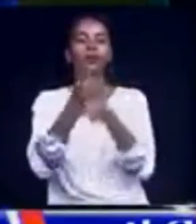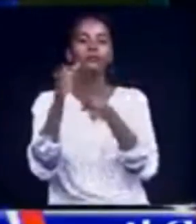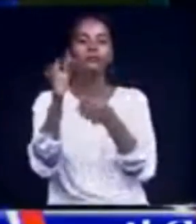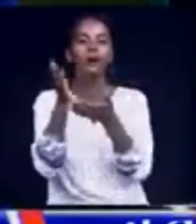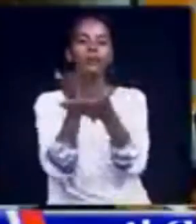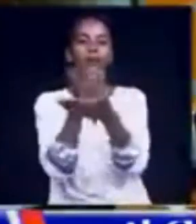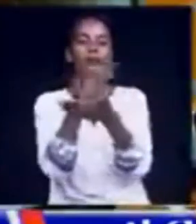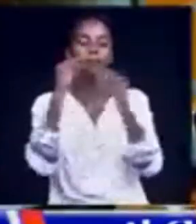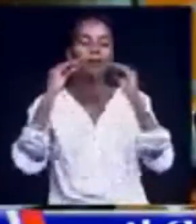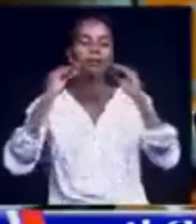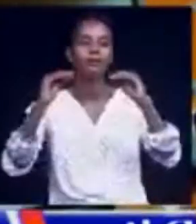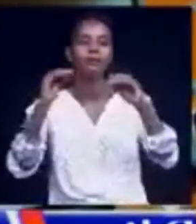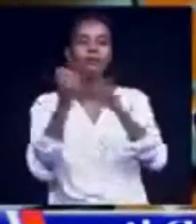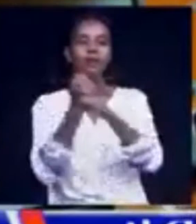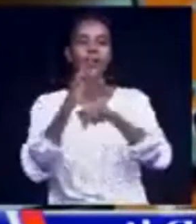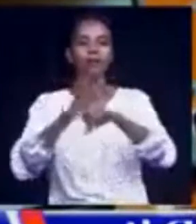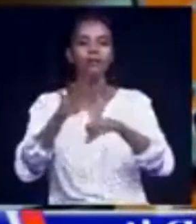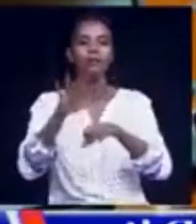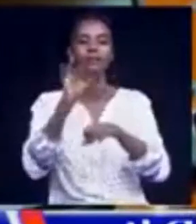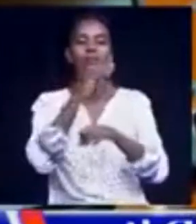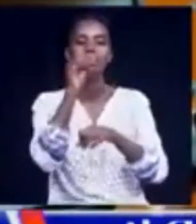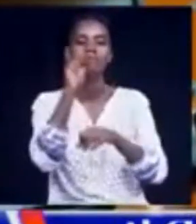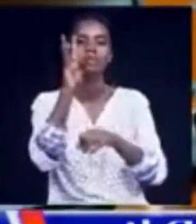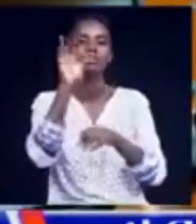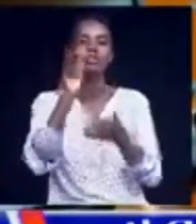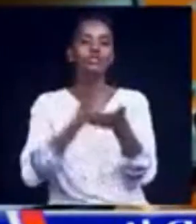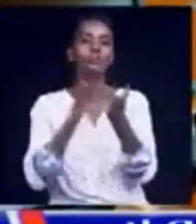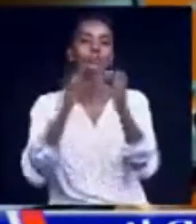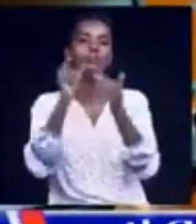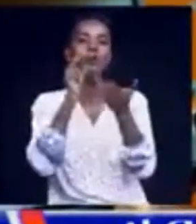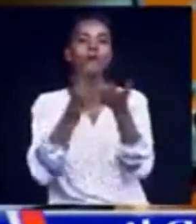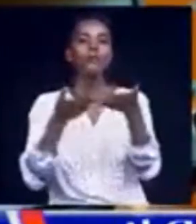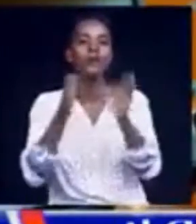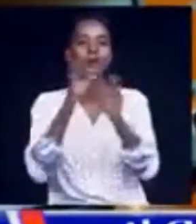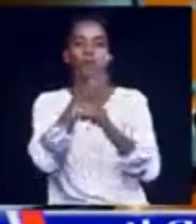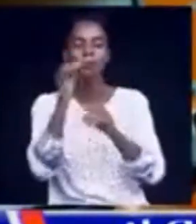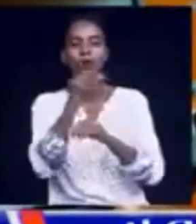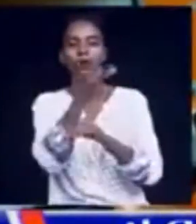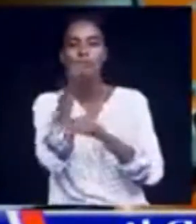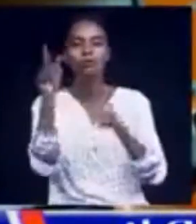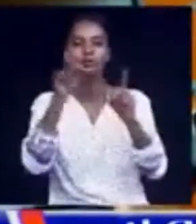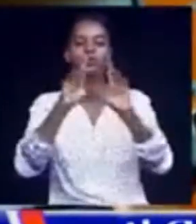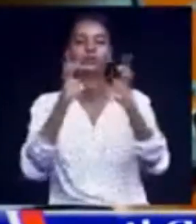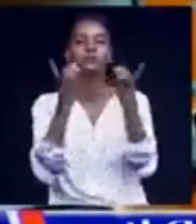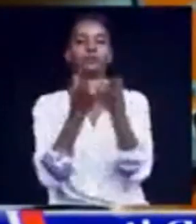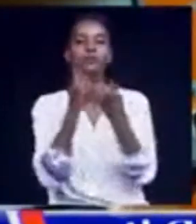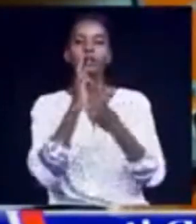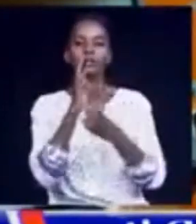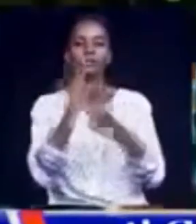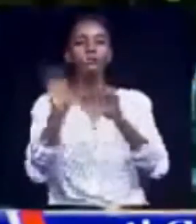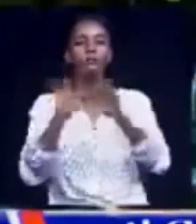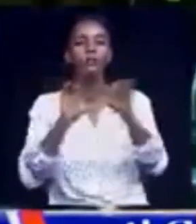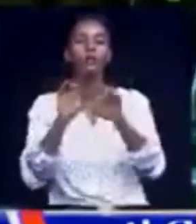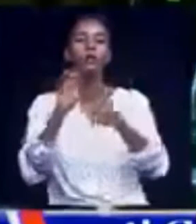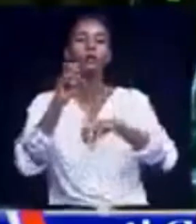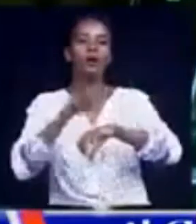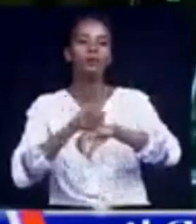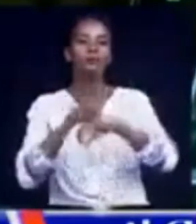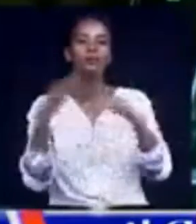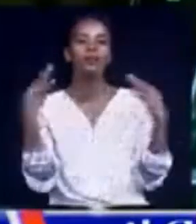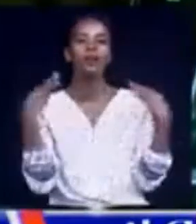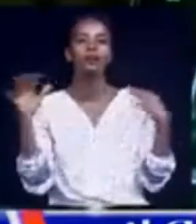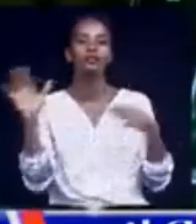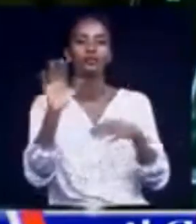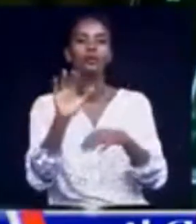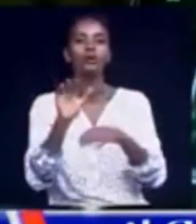የማሰባሰብና የማስተማር ስራ ላይ የተሰማሩ 96,000 በላይ በጎ ፍቃደኛ ወጣቶችና ሌሎች የህብረተሰብ ክፍሎች ስራቸውን በሚያከናውኑበት ወቅት ጤናቸው